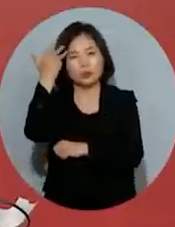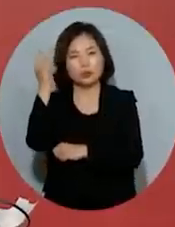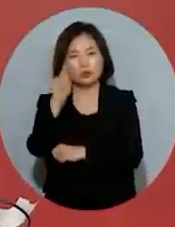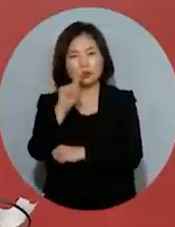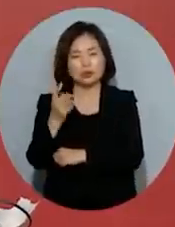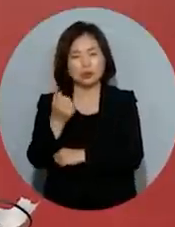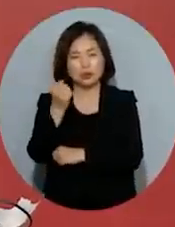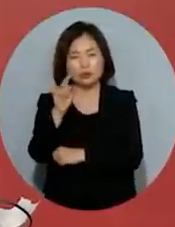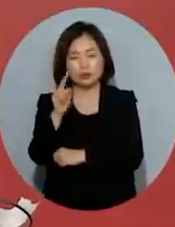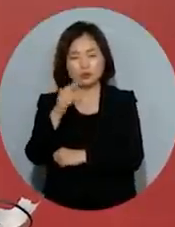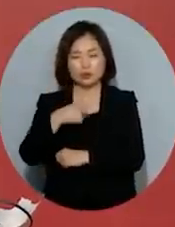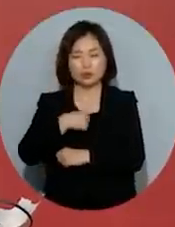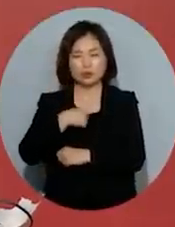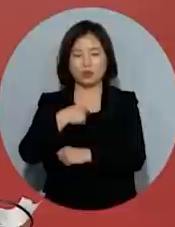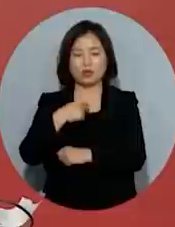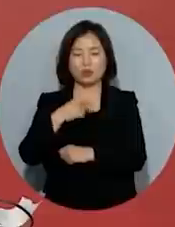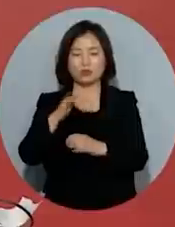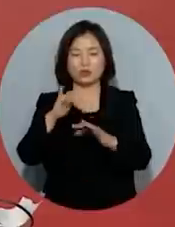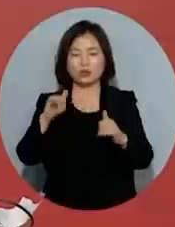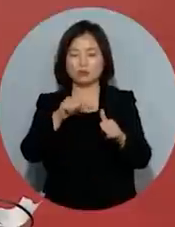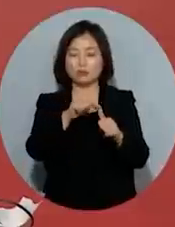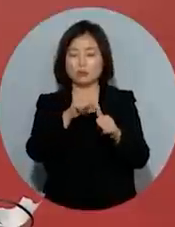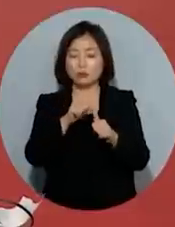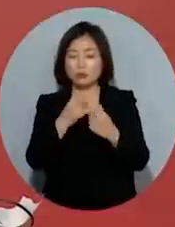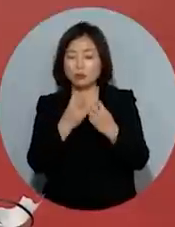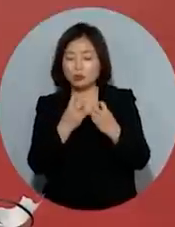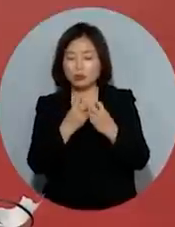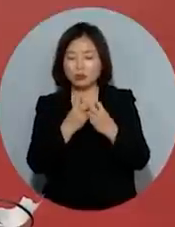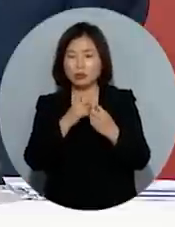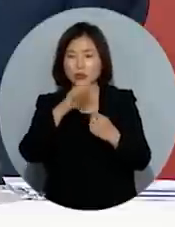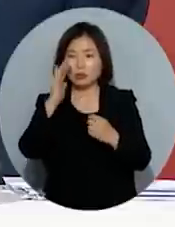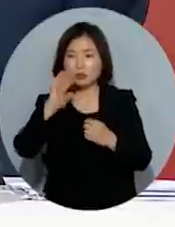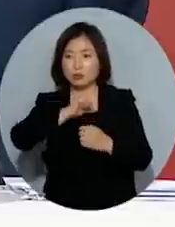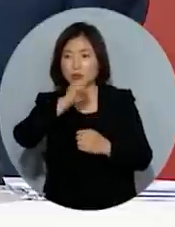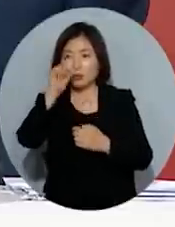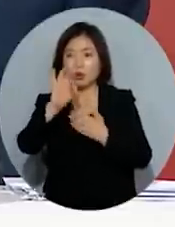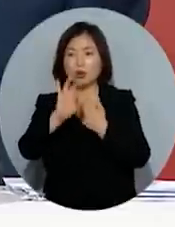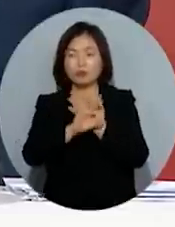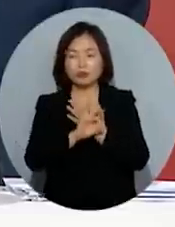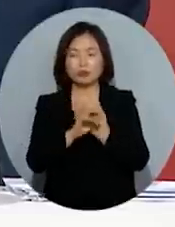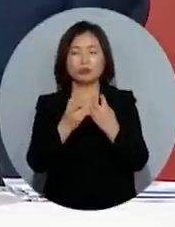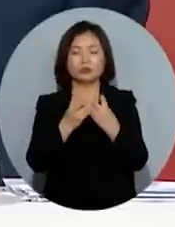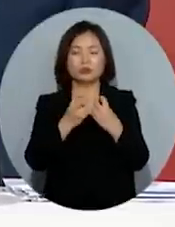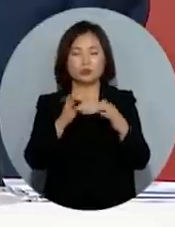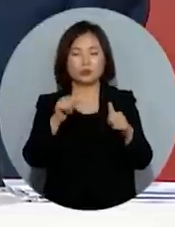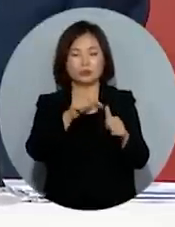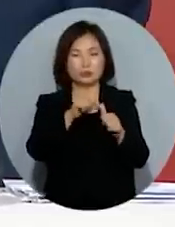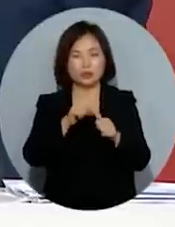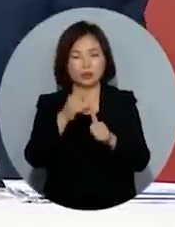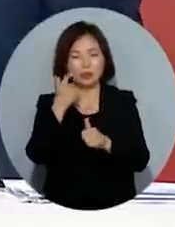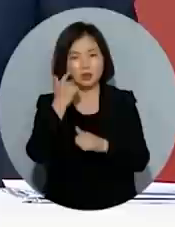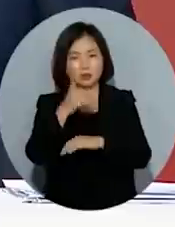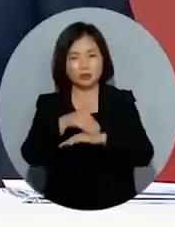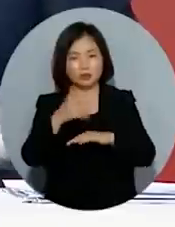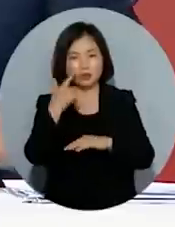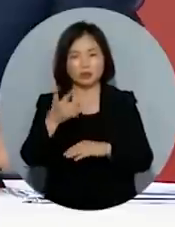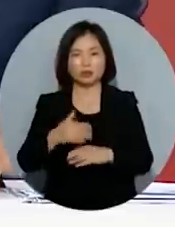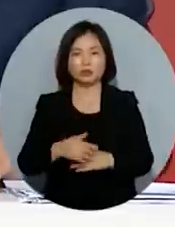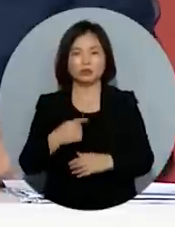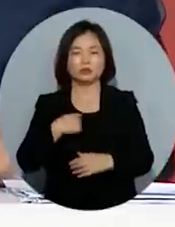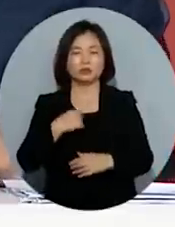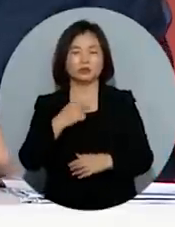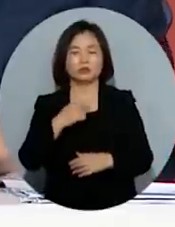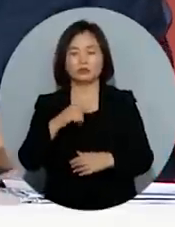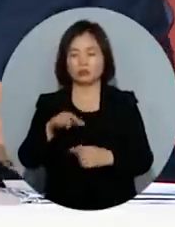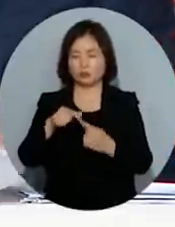후보님께서 자신의 인사 철학은 대통령으로서 만약에 된다면 어떠한 인사 철학을 갖고 계신지. 우선 첫째, 저는